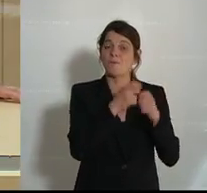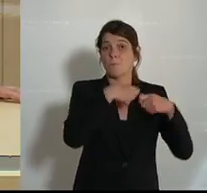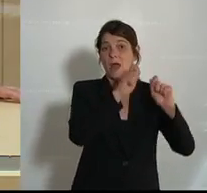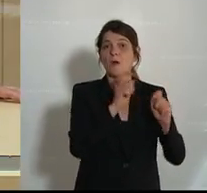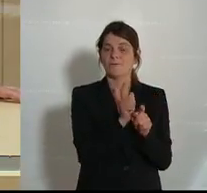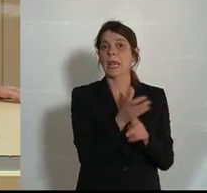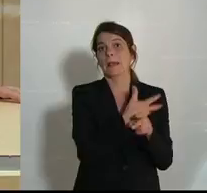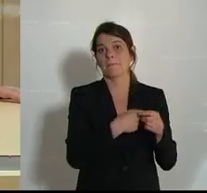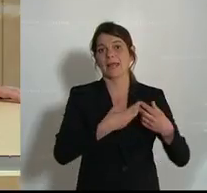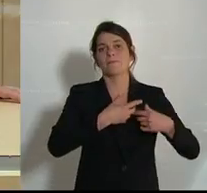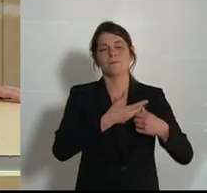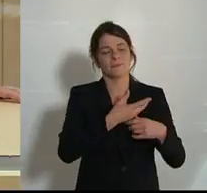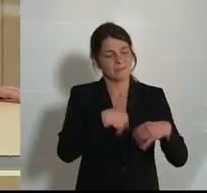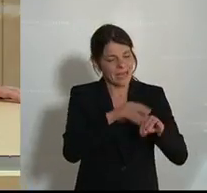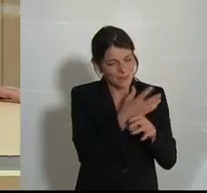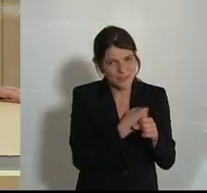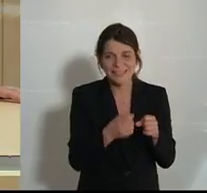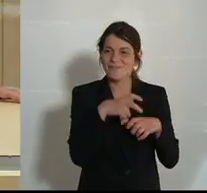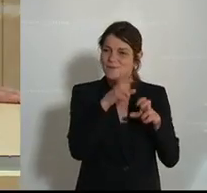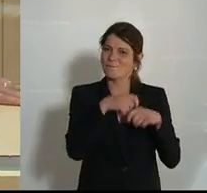der gemeinnützige Wohnbau.